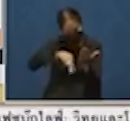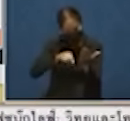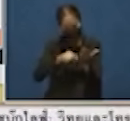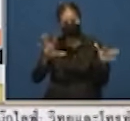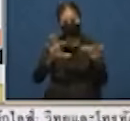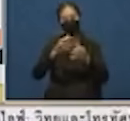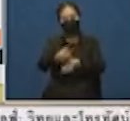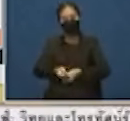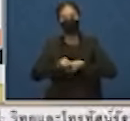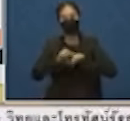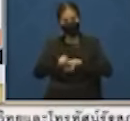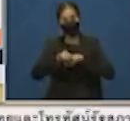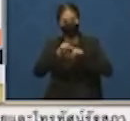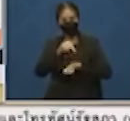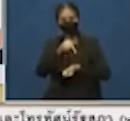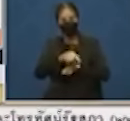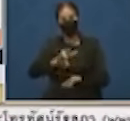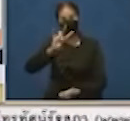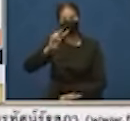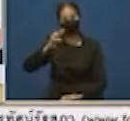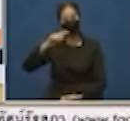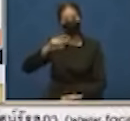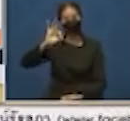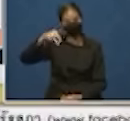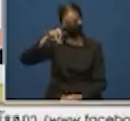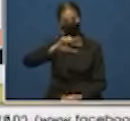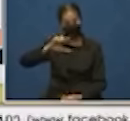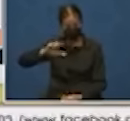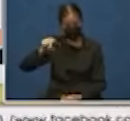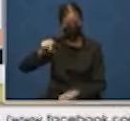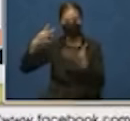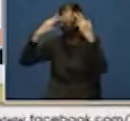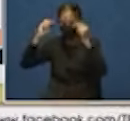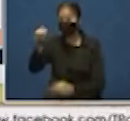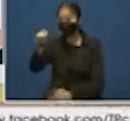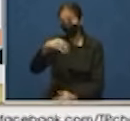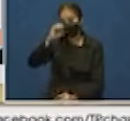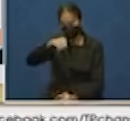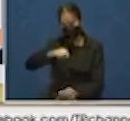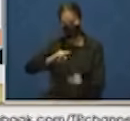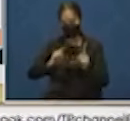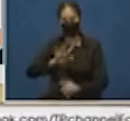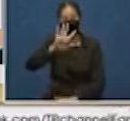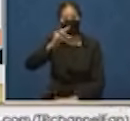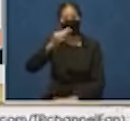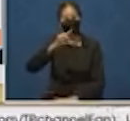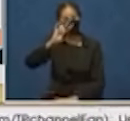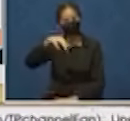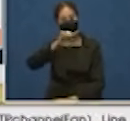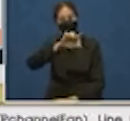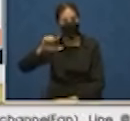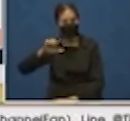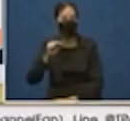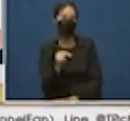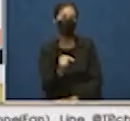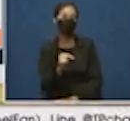าแต่ผมว่ามันก็บ่งบอกถึงความคิดคนพูดแต่สำหรับประชาธิปัตย์อย่างที่ผมบอกนะ